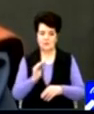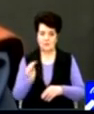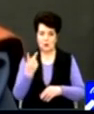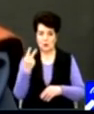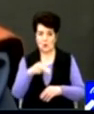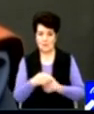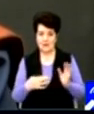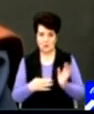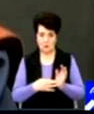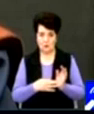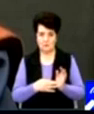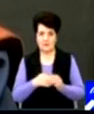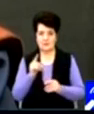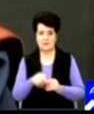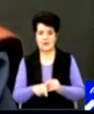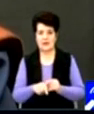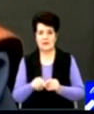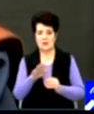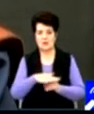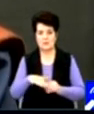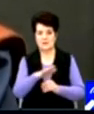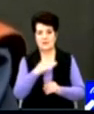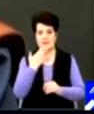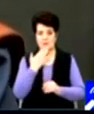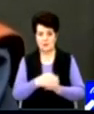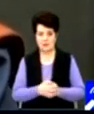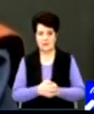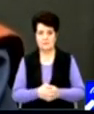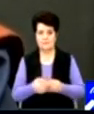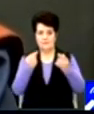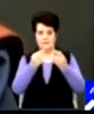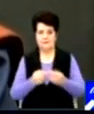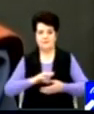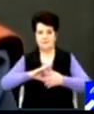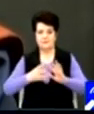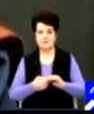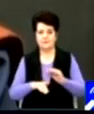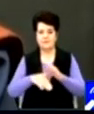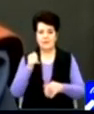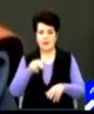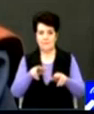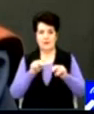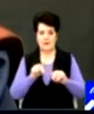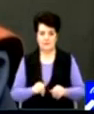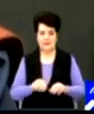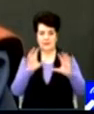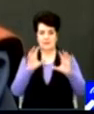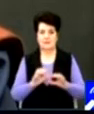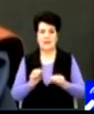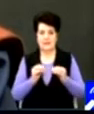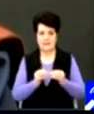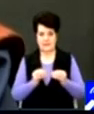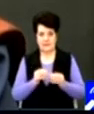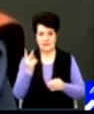februarie 2019 în circumscripția națională. Confirmă rezultatele alegerilor Parlamentului de legislatura a